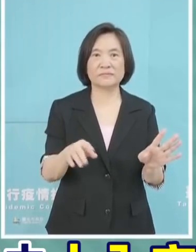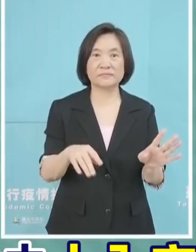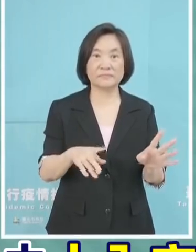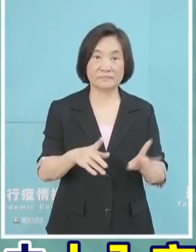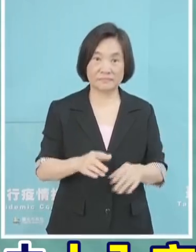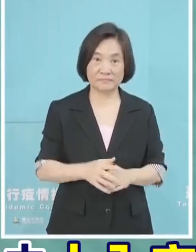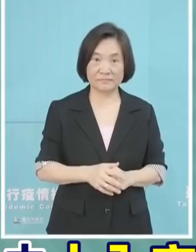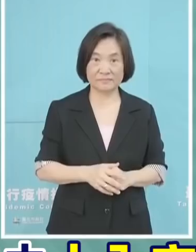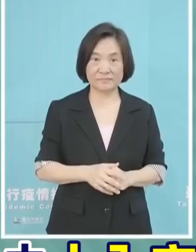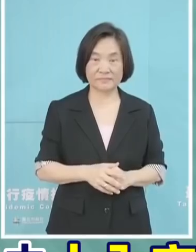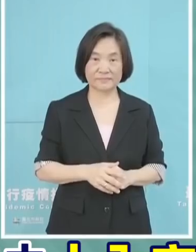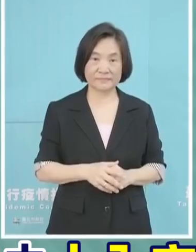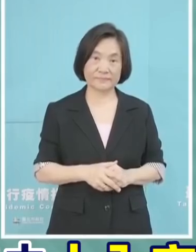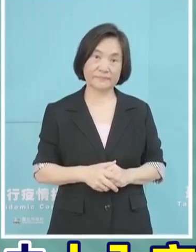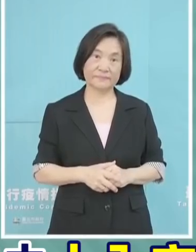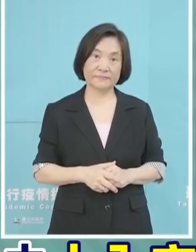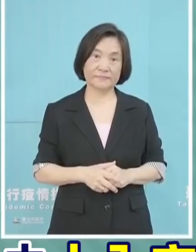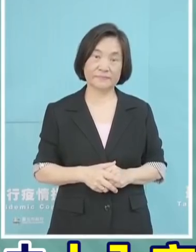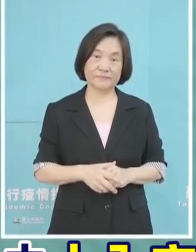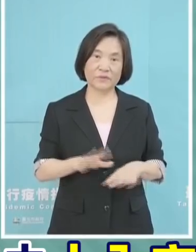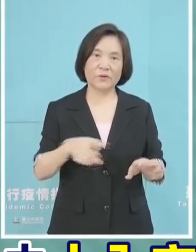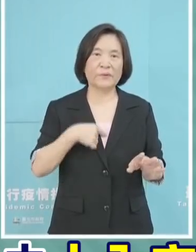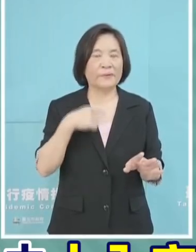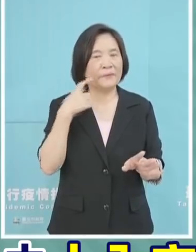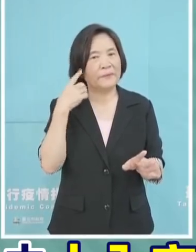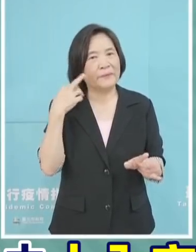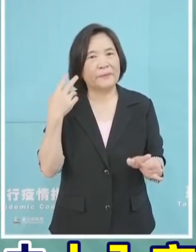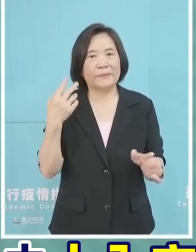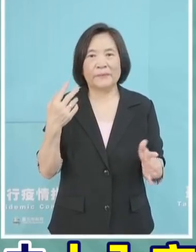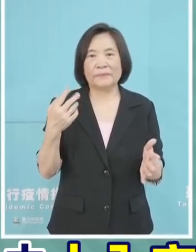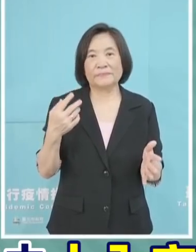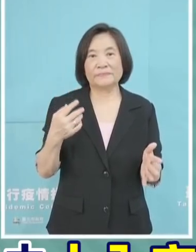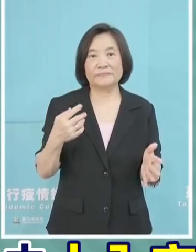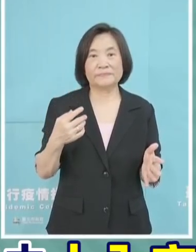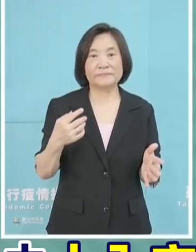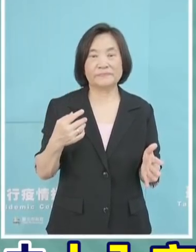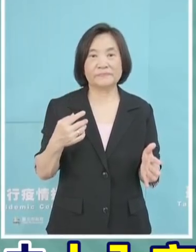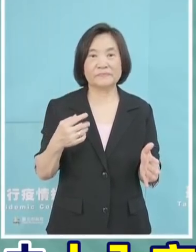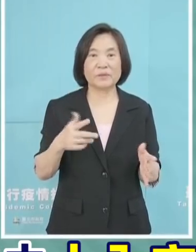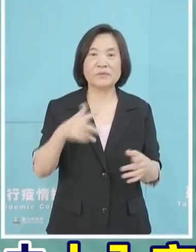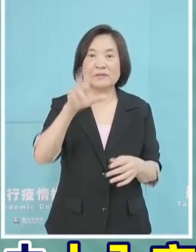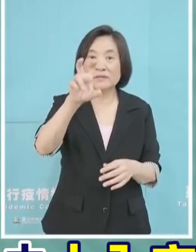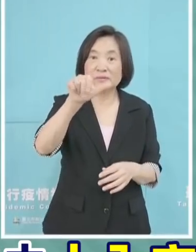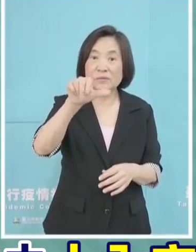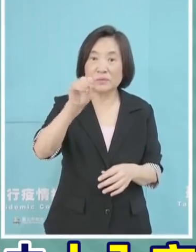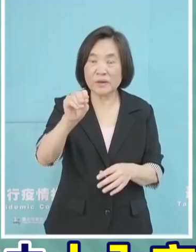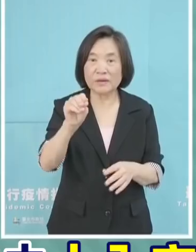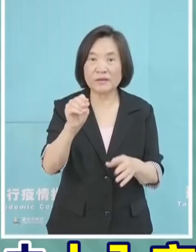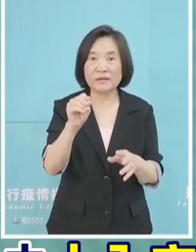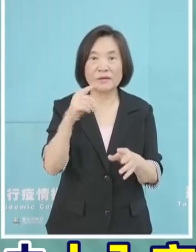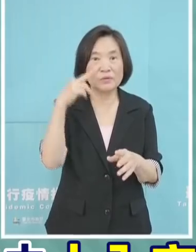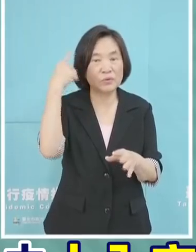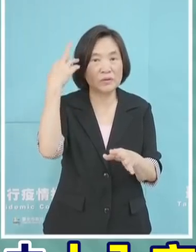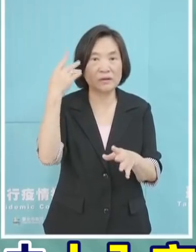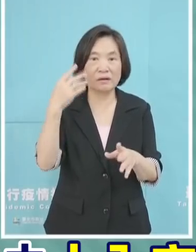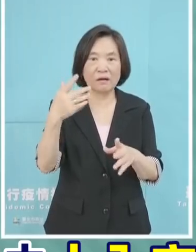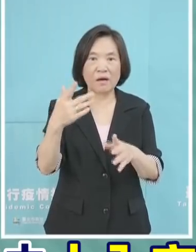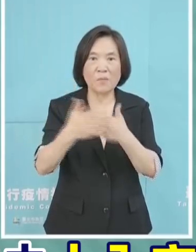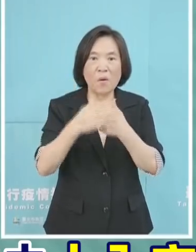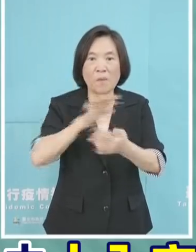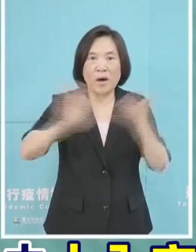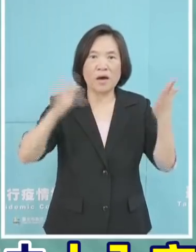哦，那所以有时候是这样的哦，也不是说这75万剂的疫苗就解决我们。我